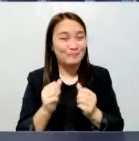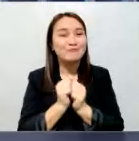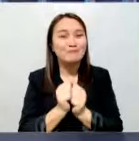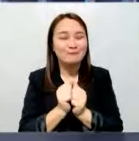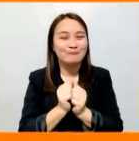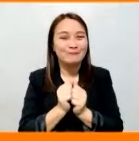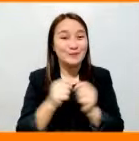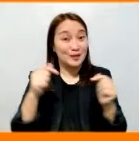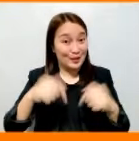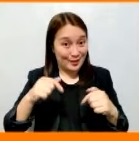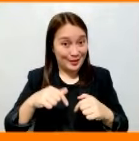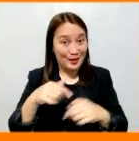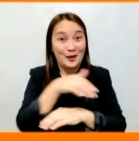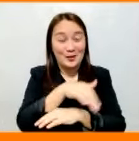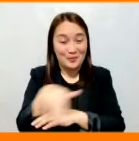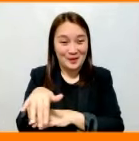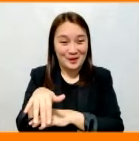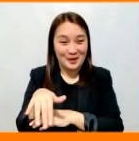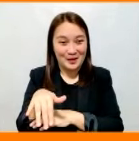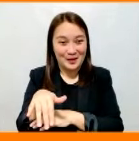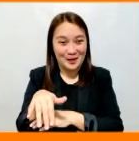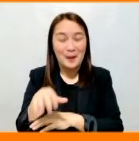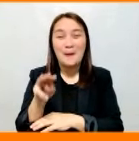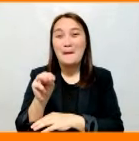gabi, kaka Mark Logan.